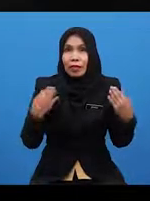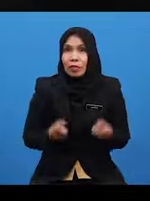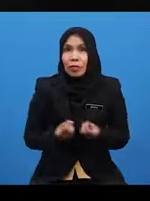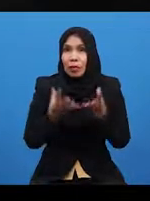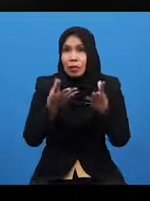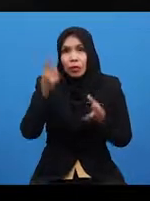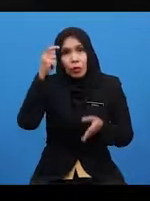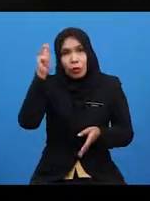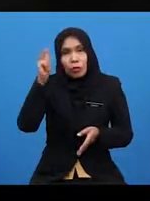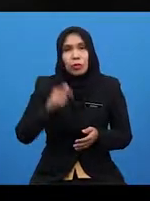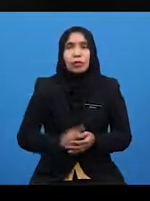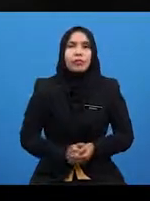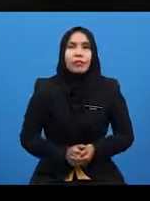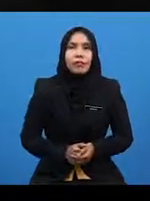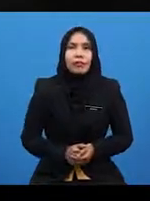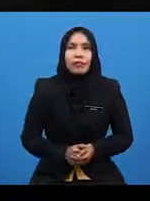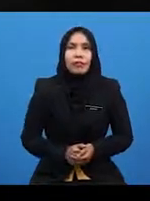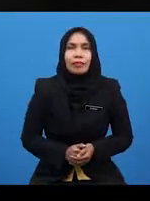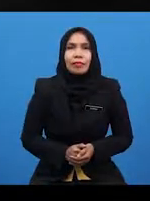Seng.